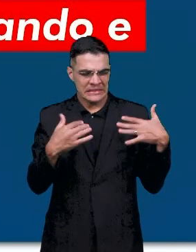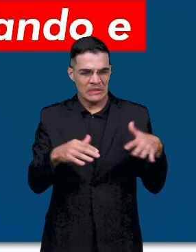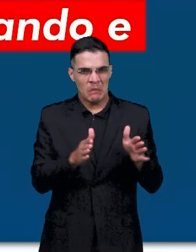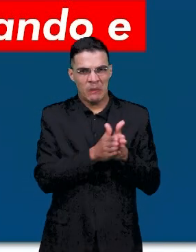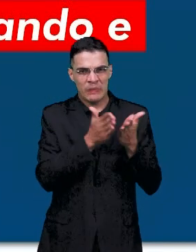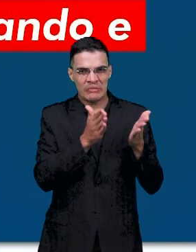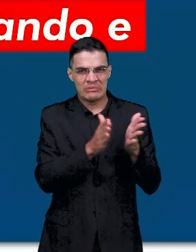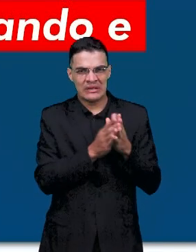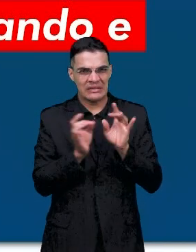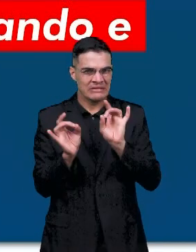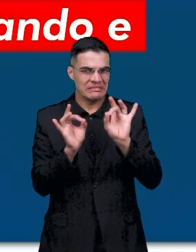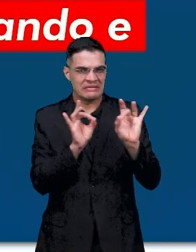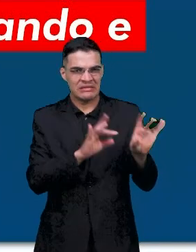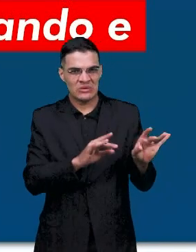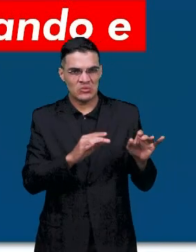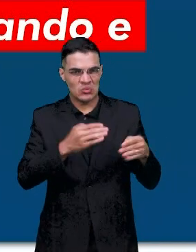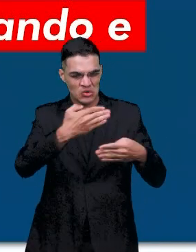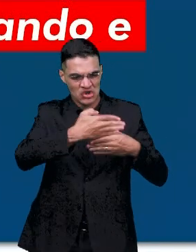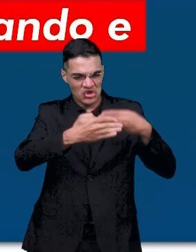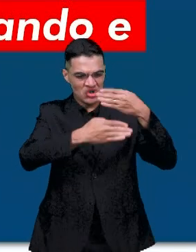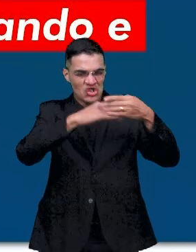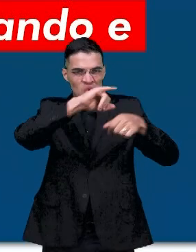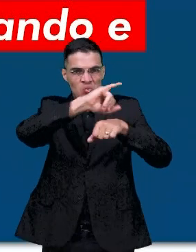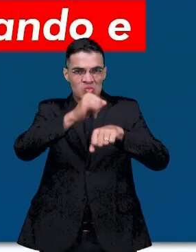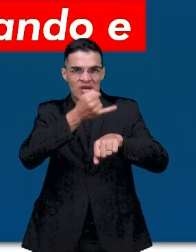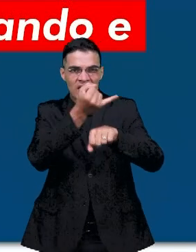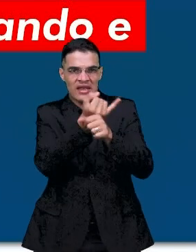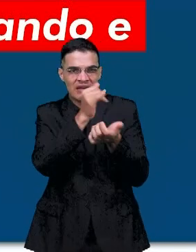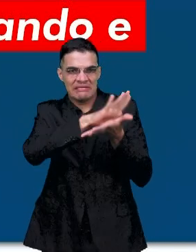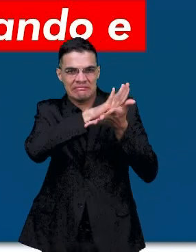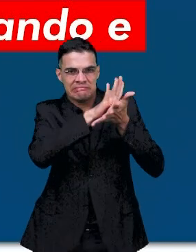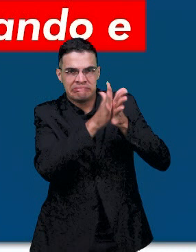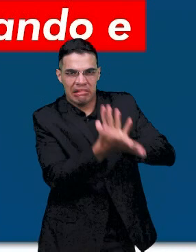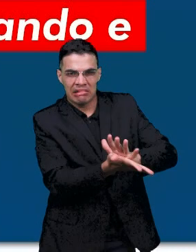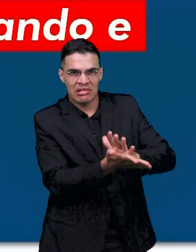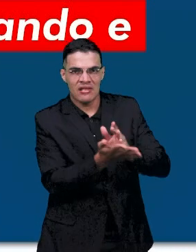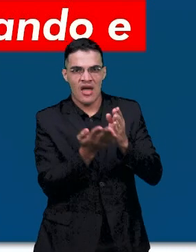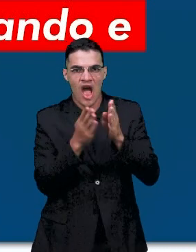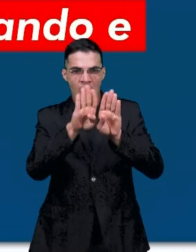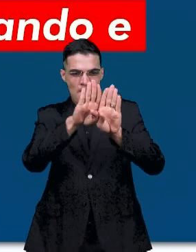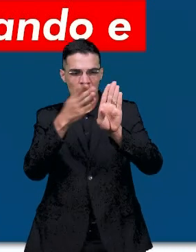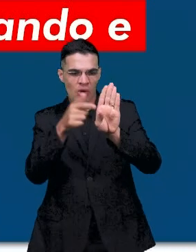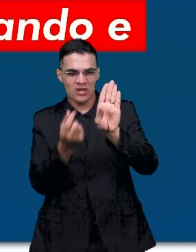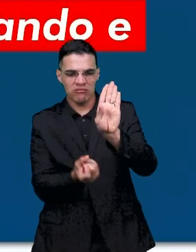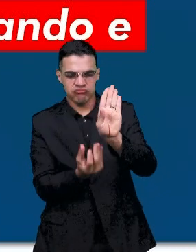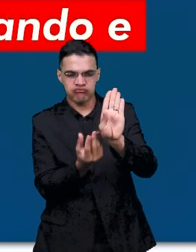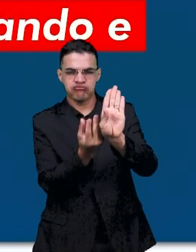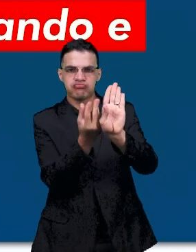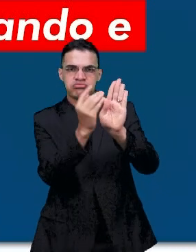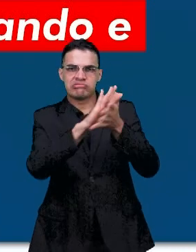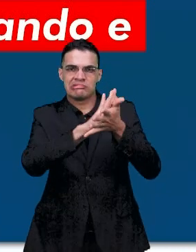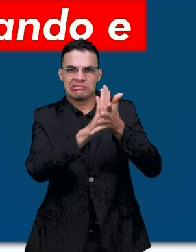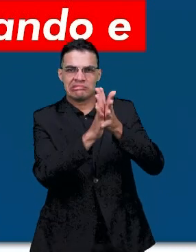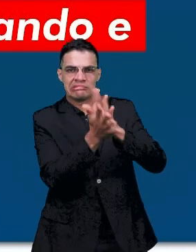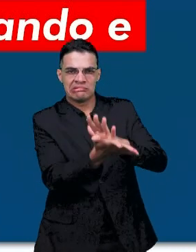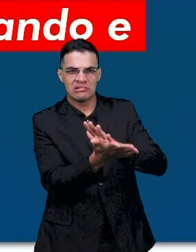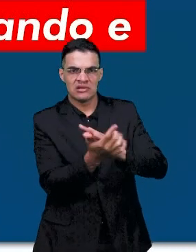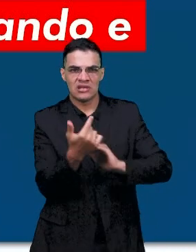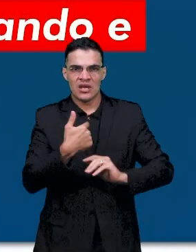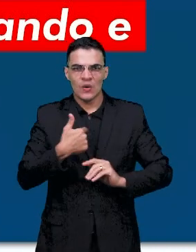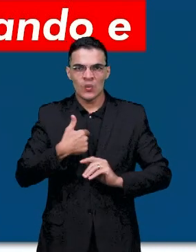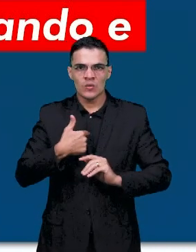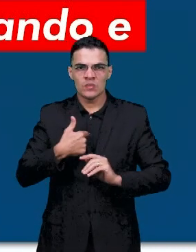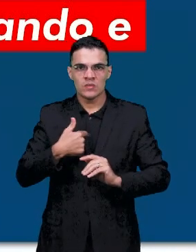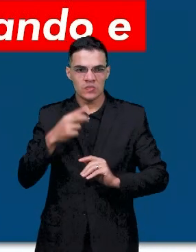оставшиеся, которые остались от плена, находятся там в стране своей, в великом бедствии, ничижении, стена Иерусалима разрушена,